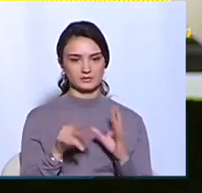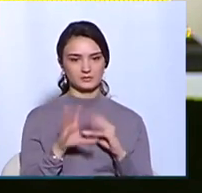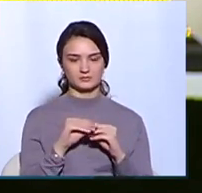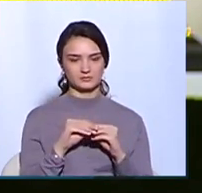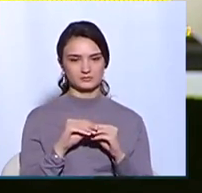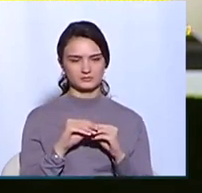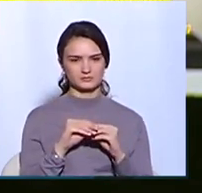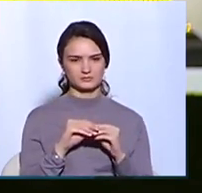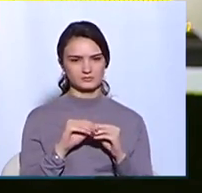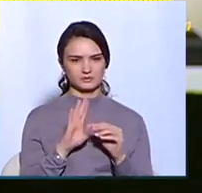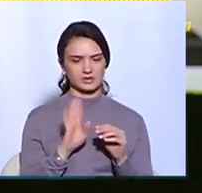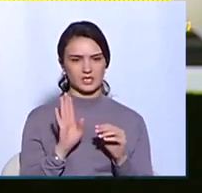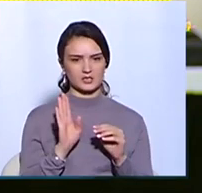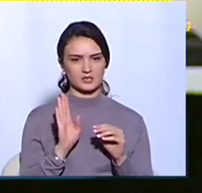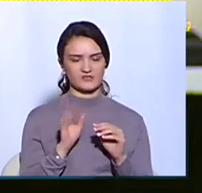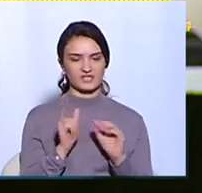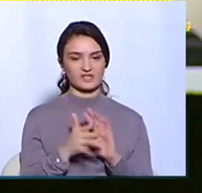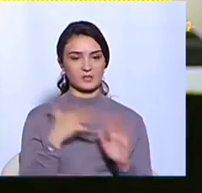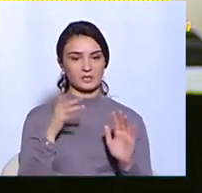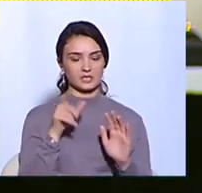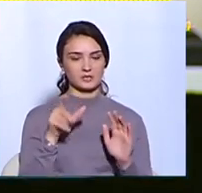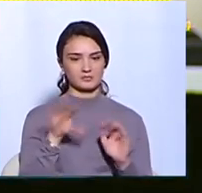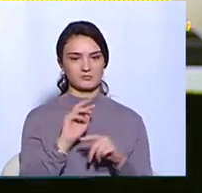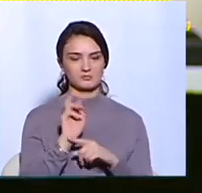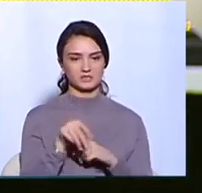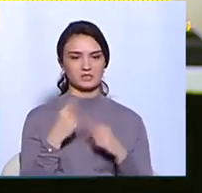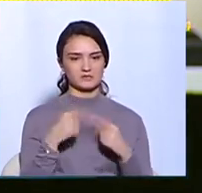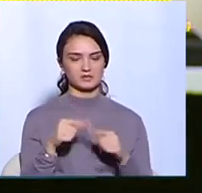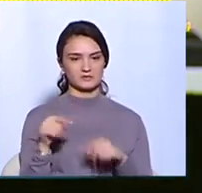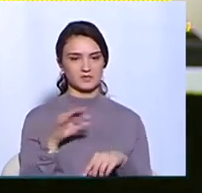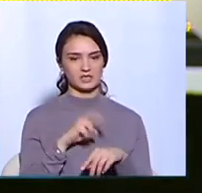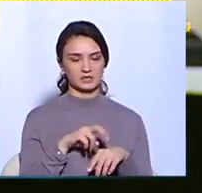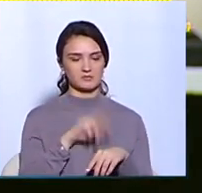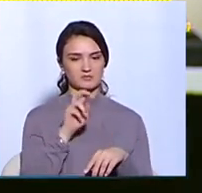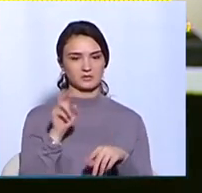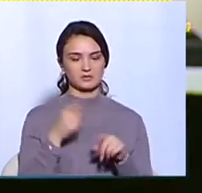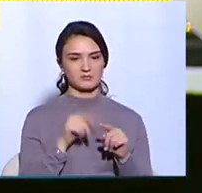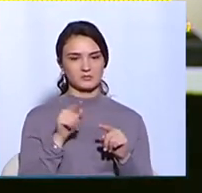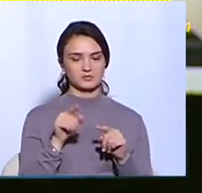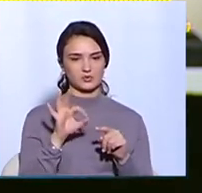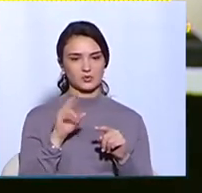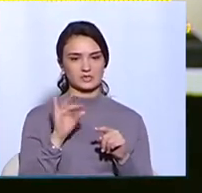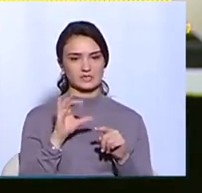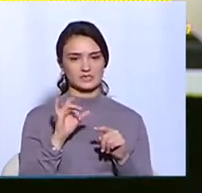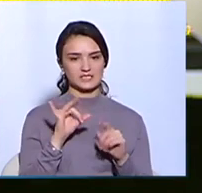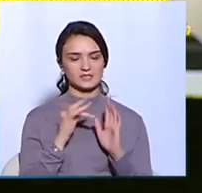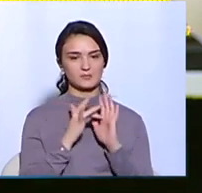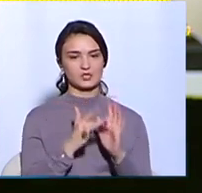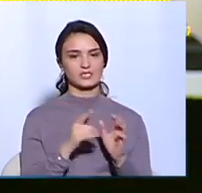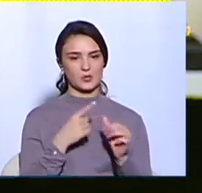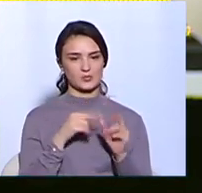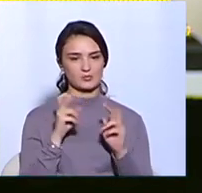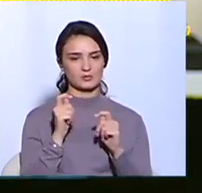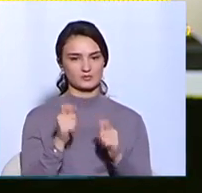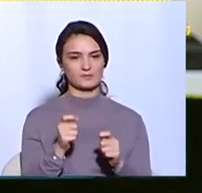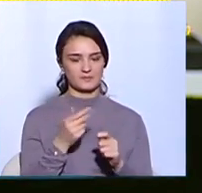გაურკვევ არაცნობიერებენ ადამიანები და მიდიან, ესე იგი სხვადასხვა ექიმებთან და ამას ოდისეის მოგზაურობასაც კი